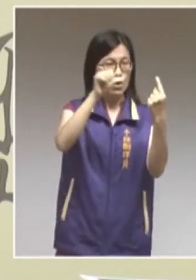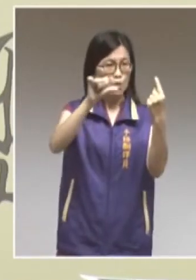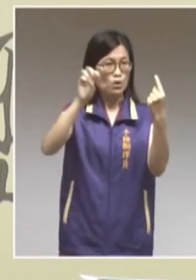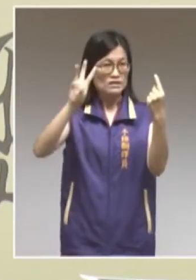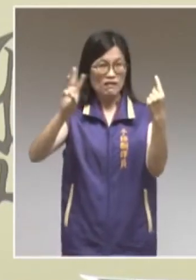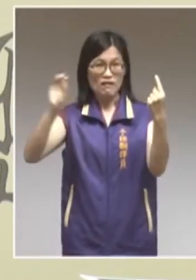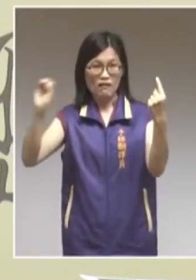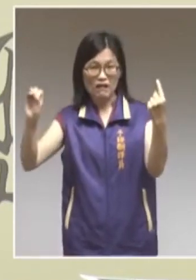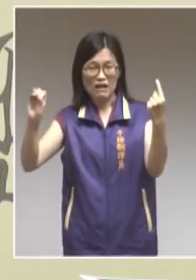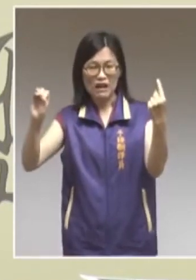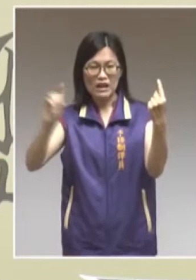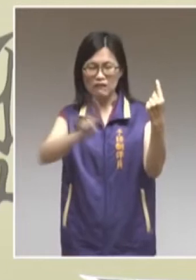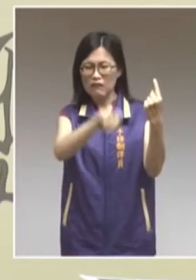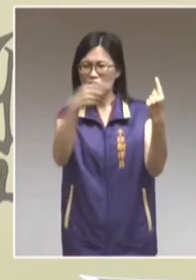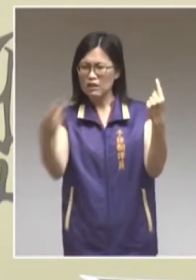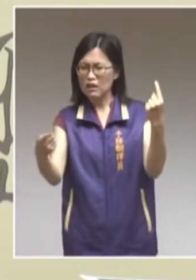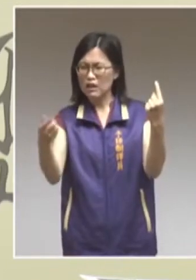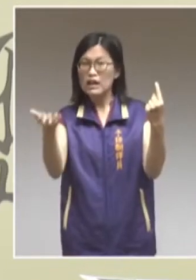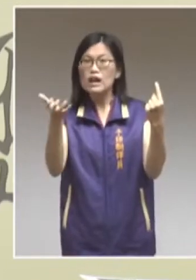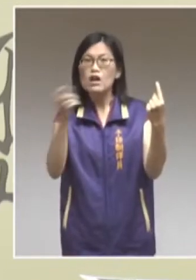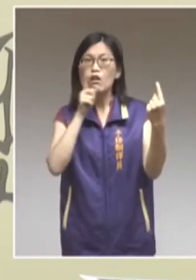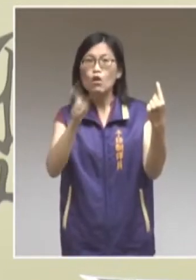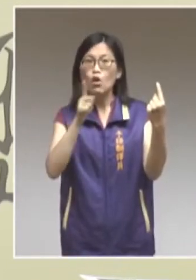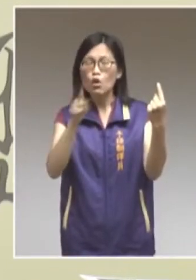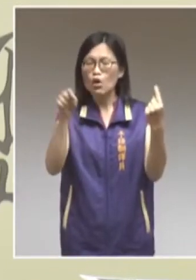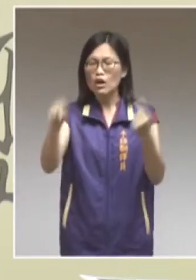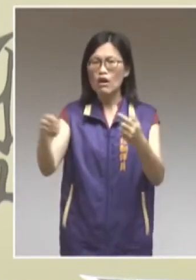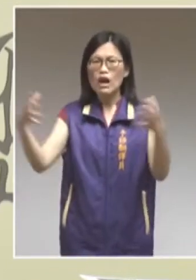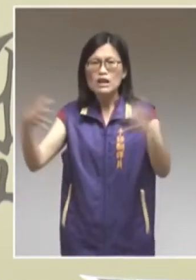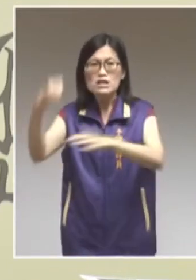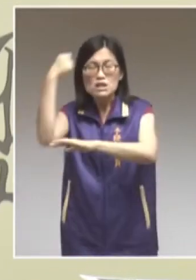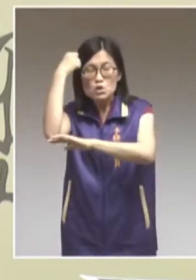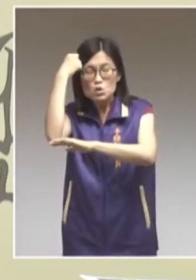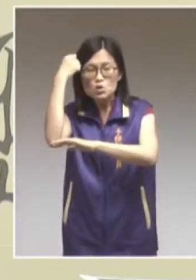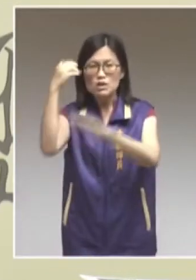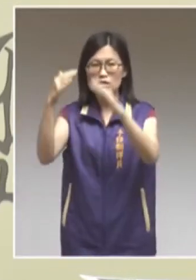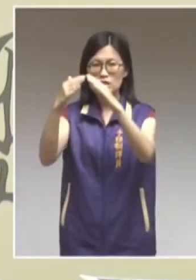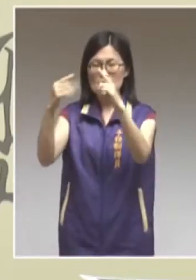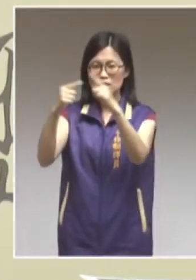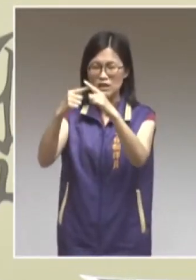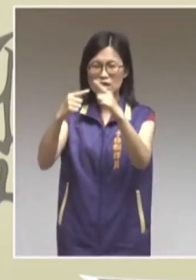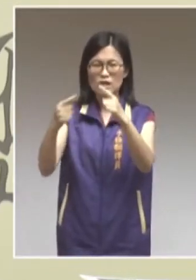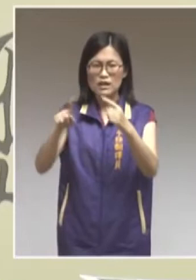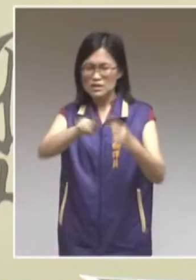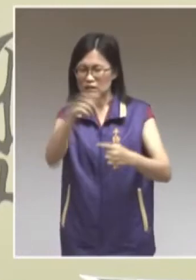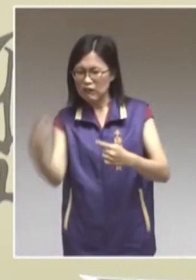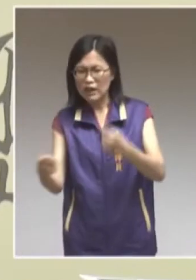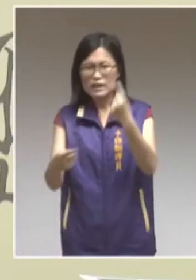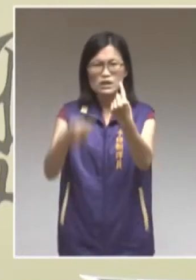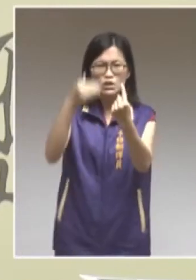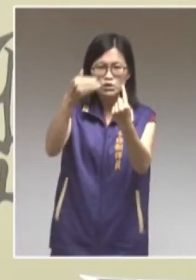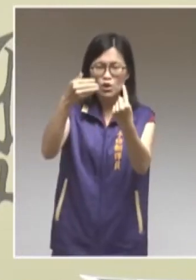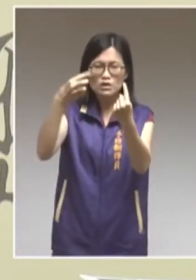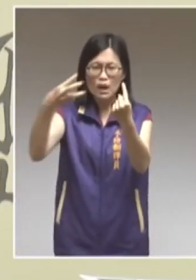到这个我们刚刚讲的这个，这个同住的家人，然后到19380，那